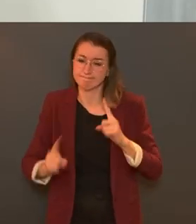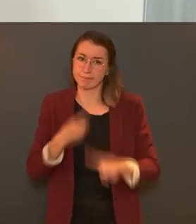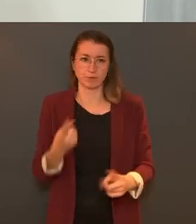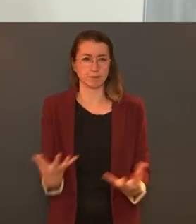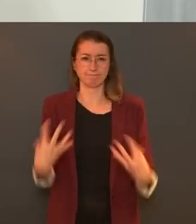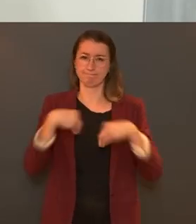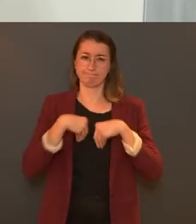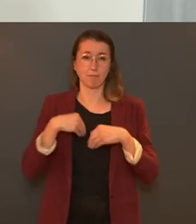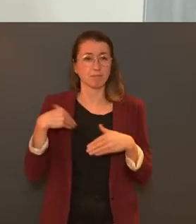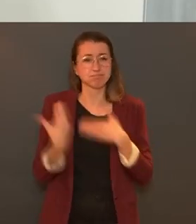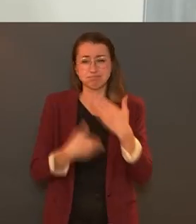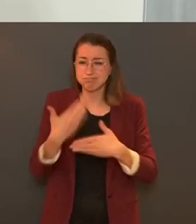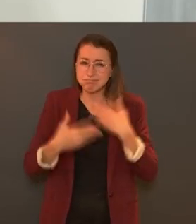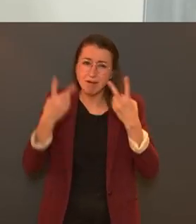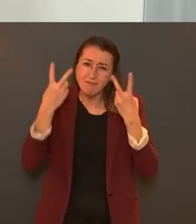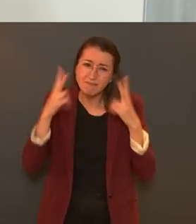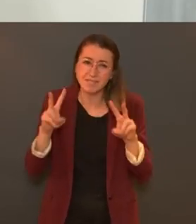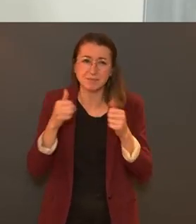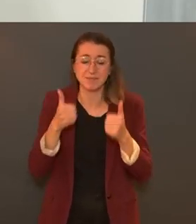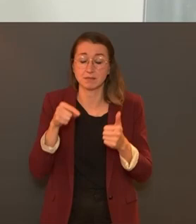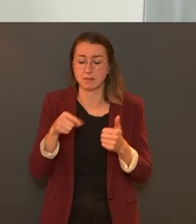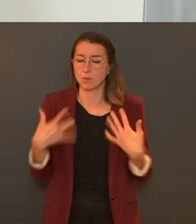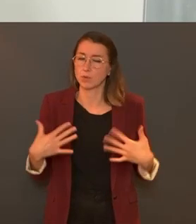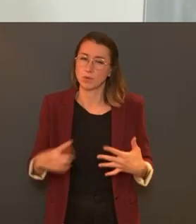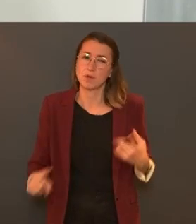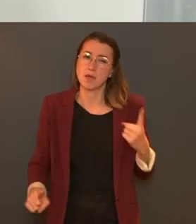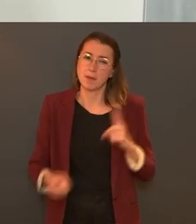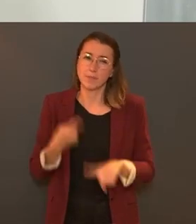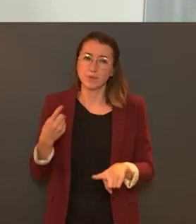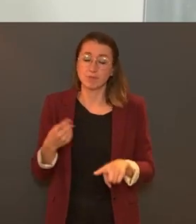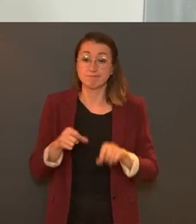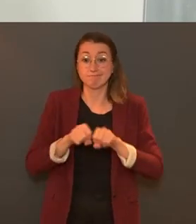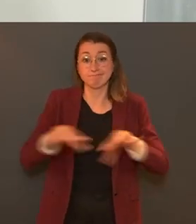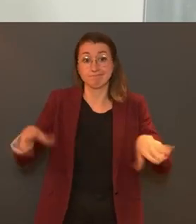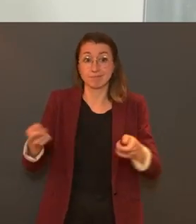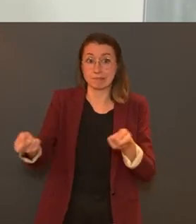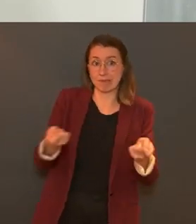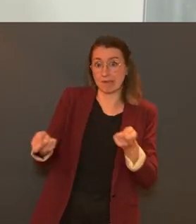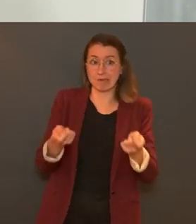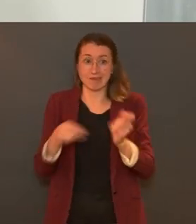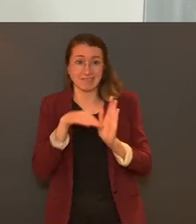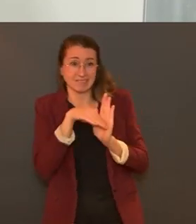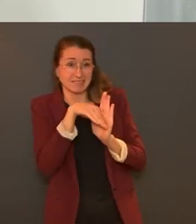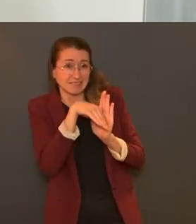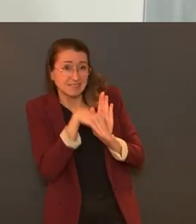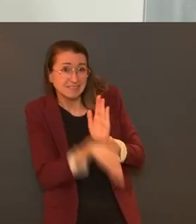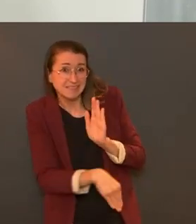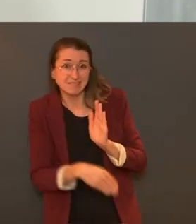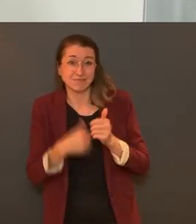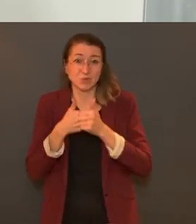avec le virus. La gestion de l'épidémie dépend aussi de notre comportement individuel. Pas seulement, mais